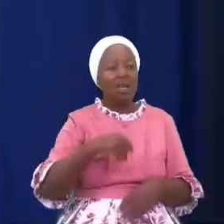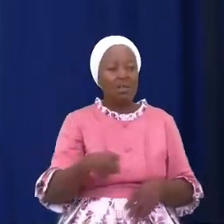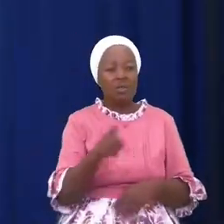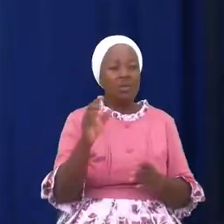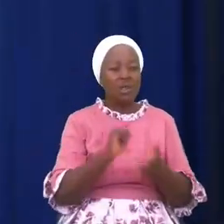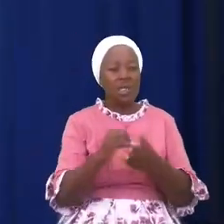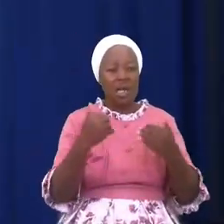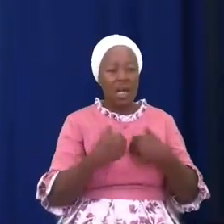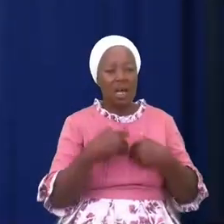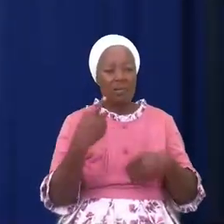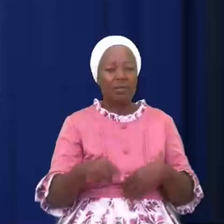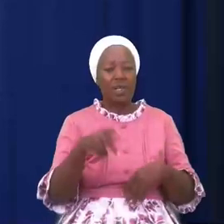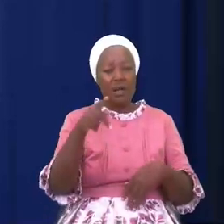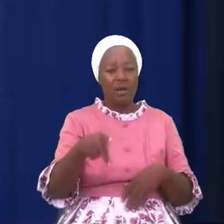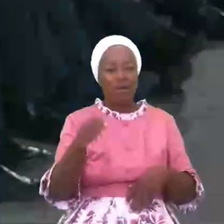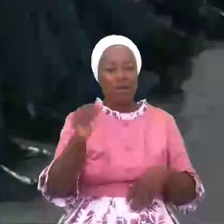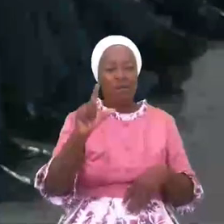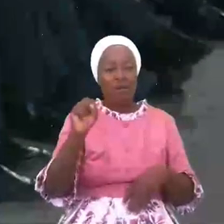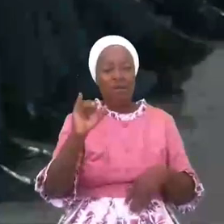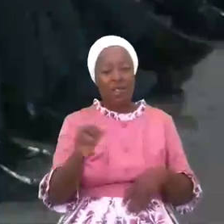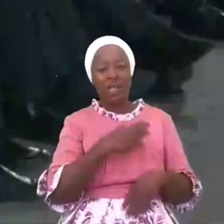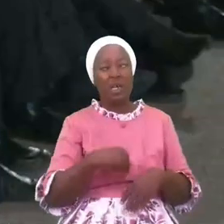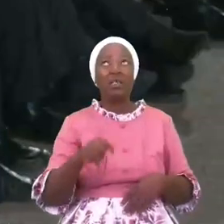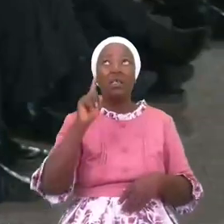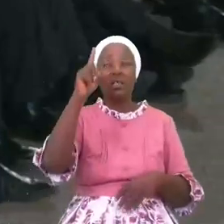Et des paralytiques, et il les guérissait.